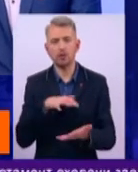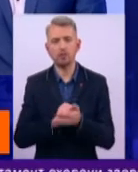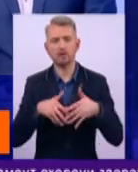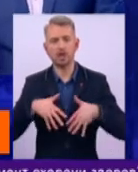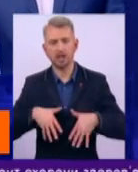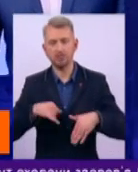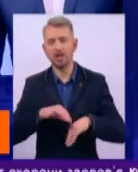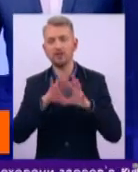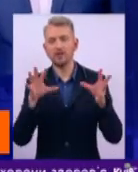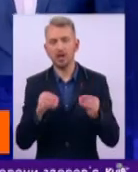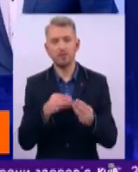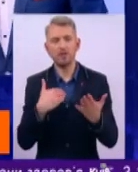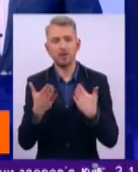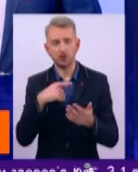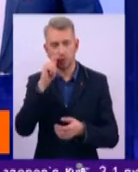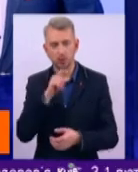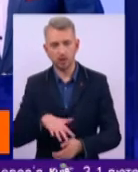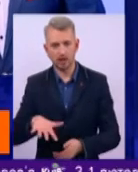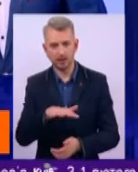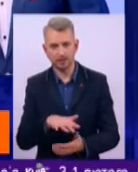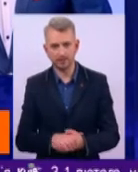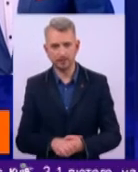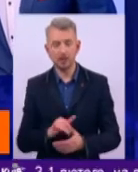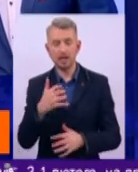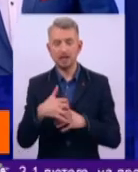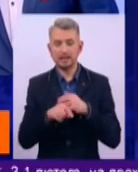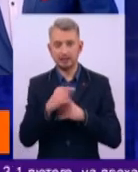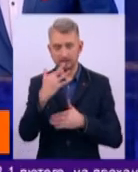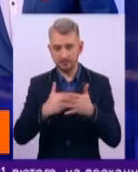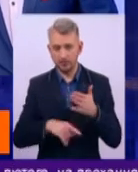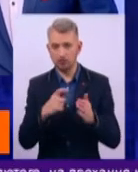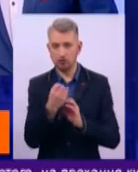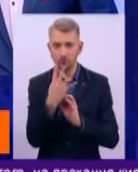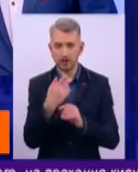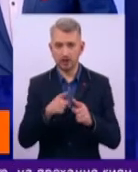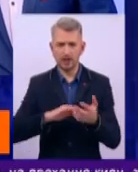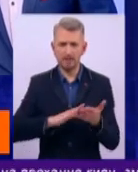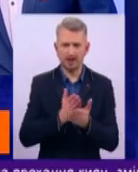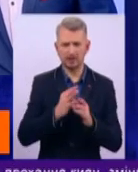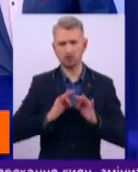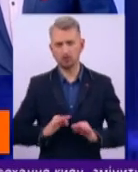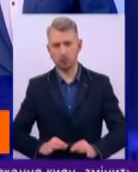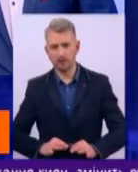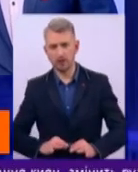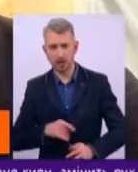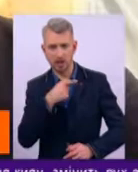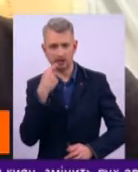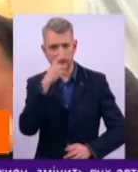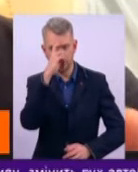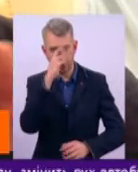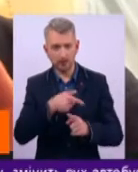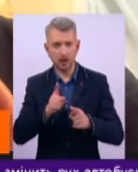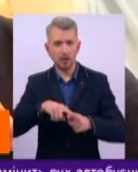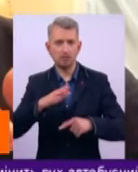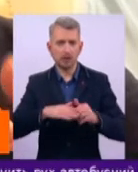и в целом в отношении Украины. И среди них 114 – это политики и чиновники Российской Федерации, это